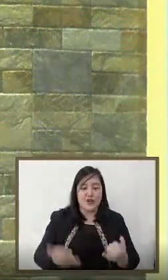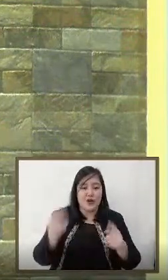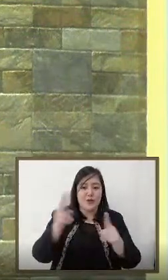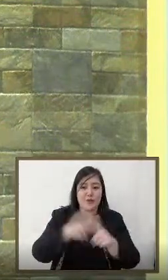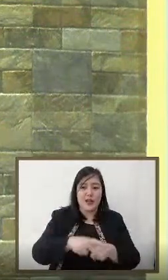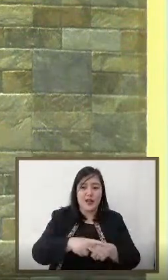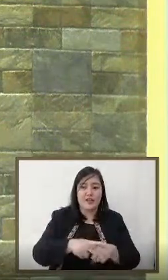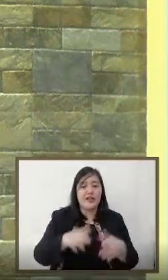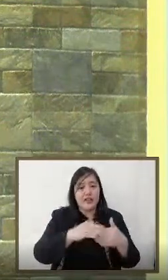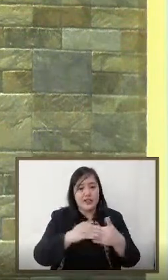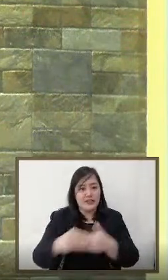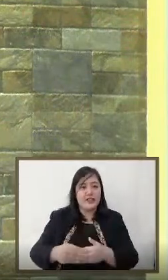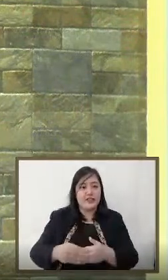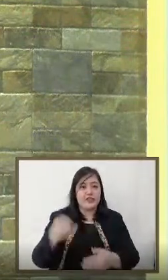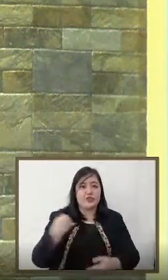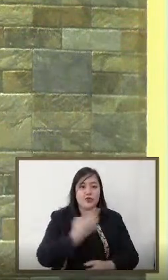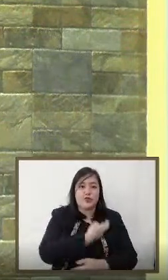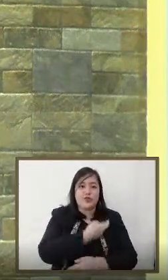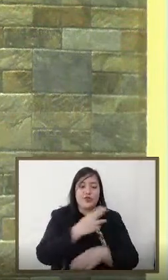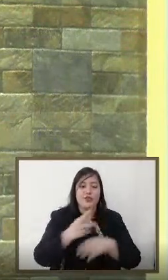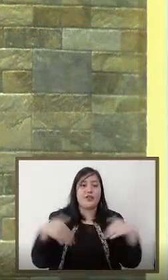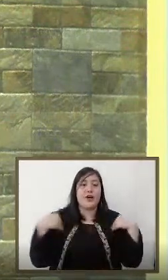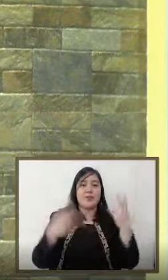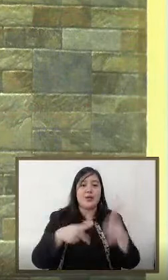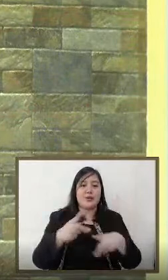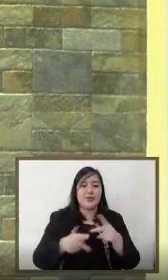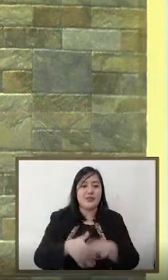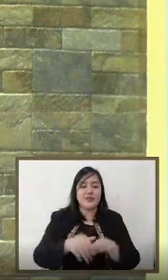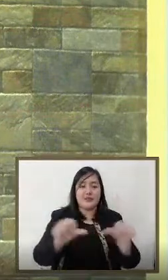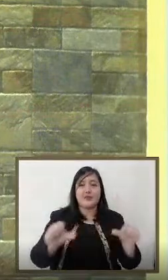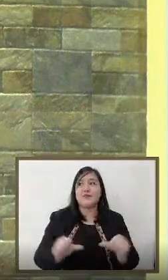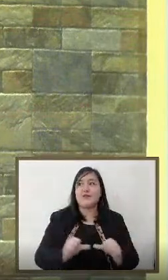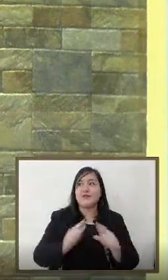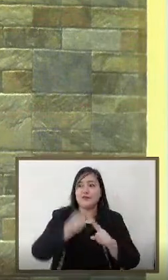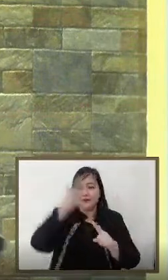ng puso ko yun. To God be the glory po. Amen.